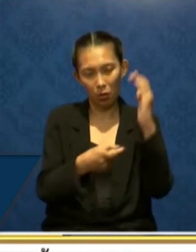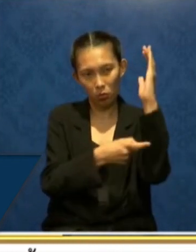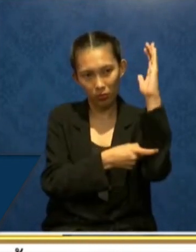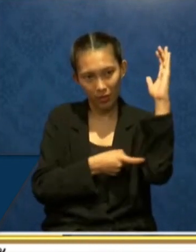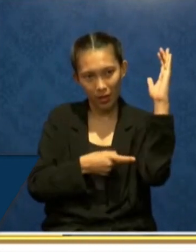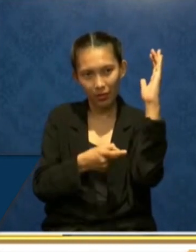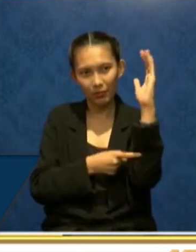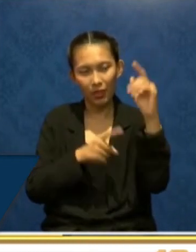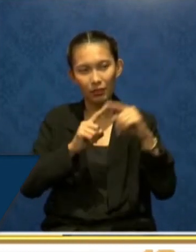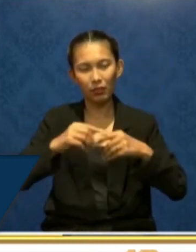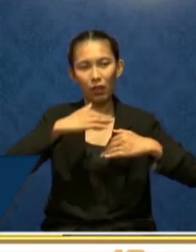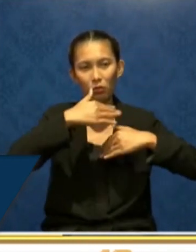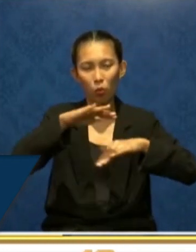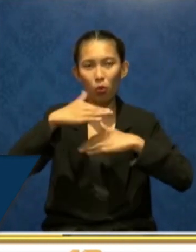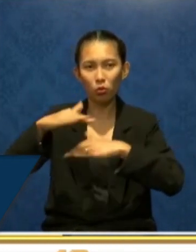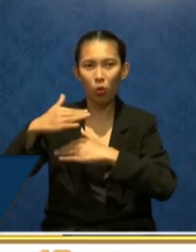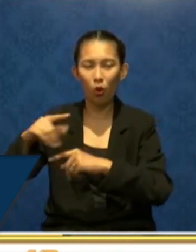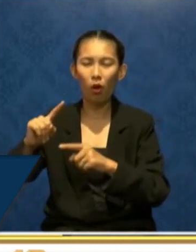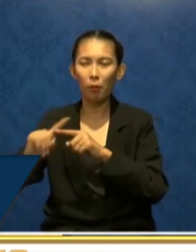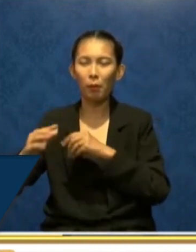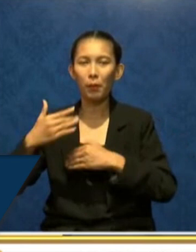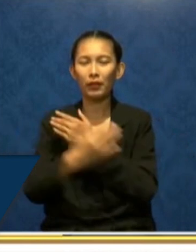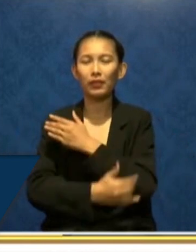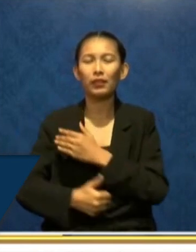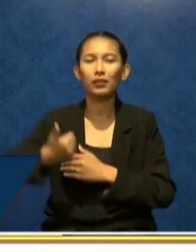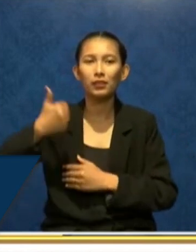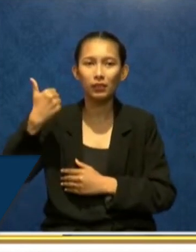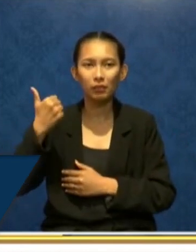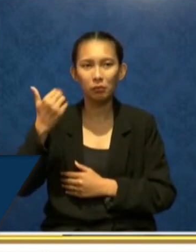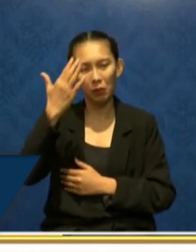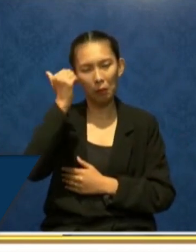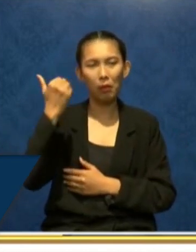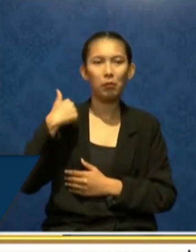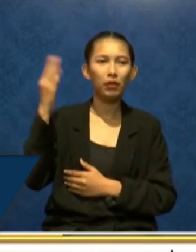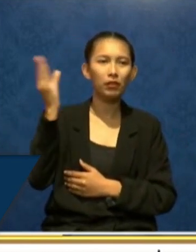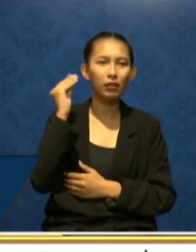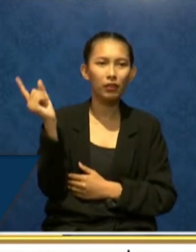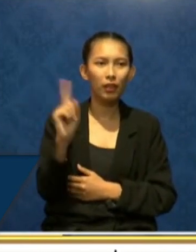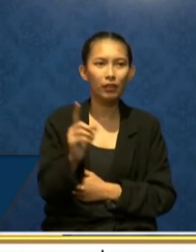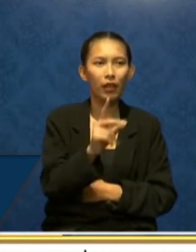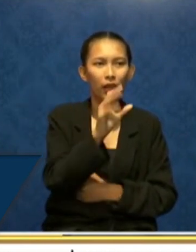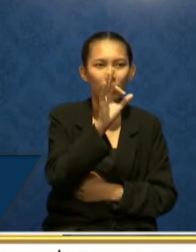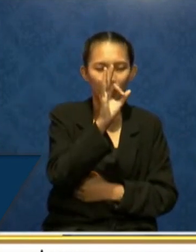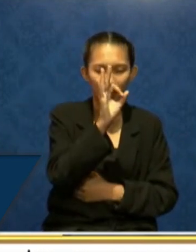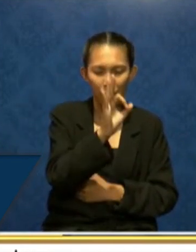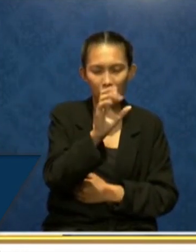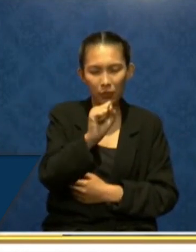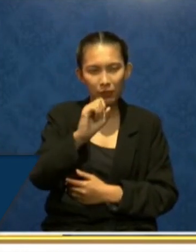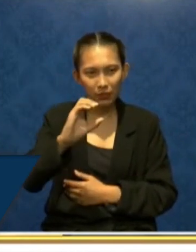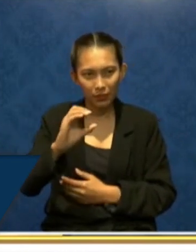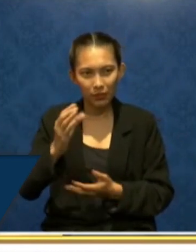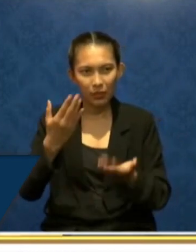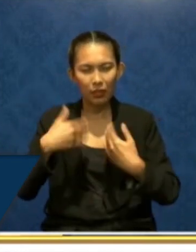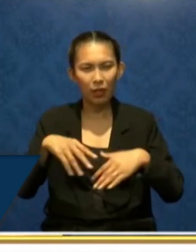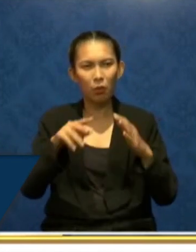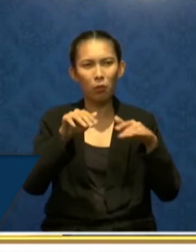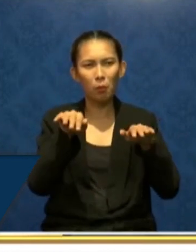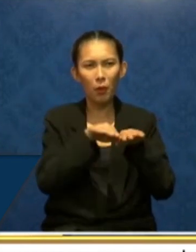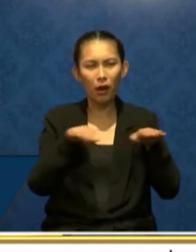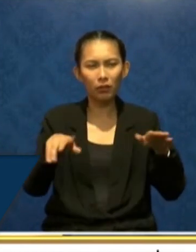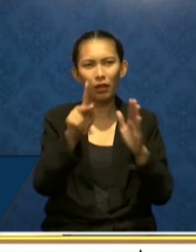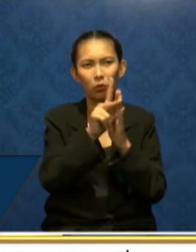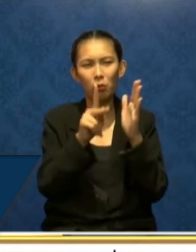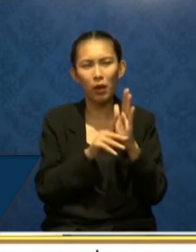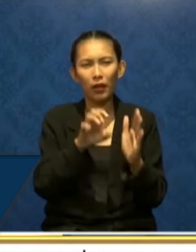ราที่จะส่งออกจากประเทศไทยไปอย่ต่หะท่านนาจะเคยใไดยเรของ FSC และก็กุณ์กบนต UDR